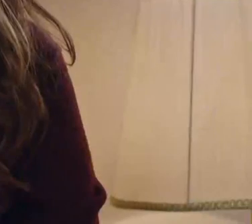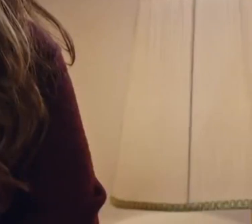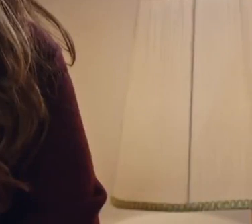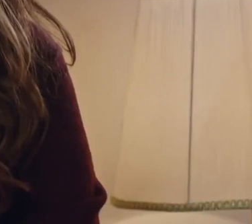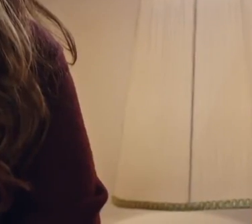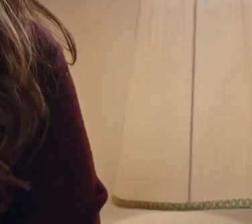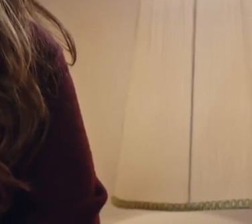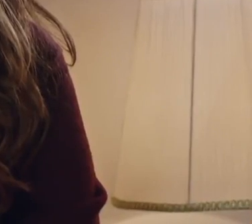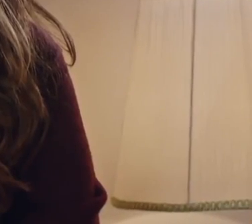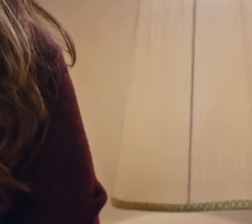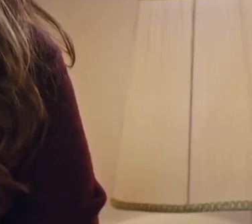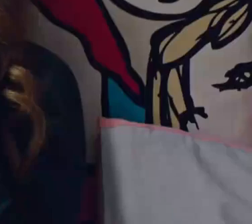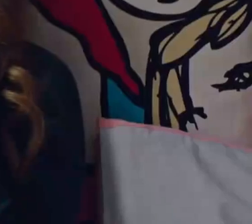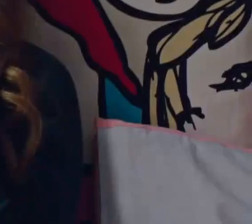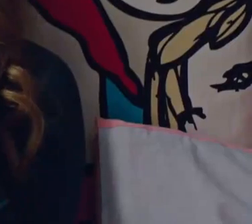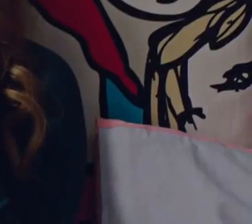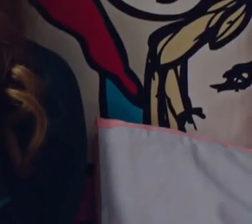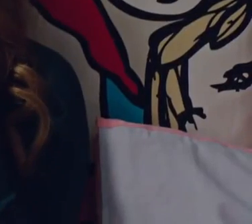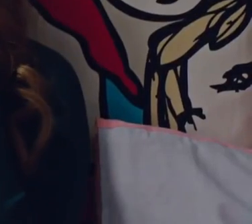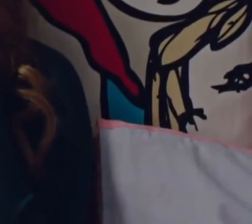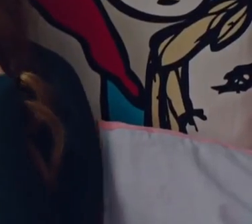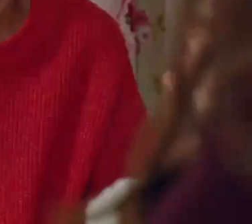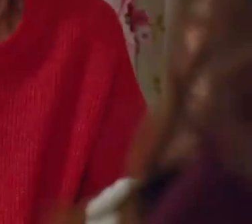Gerçeğe dönüş. Aysu hafifçe kafa sallıyor.